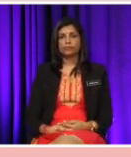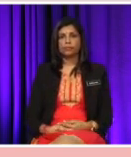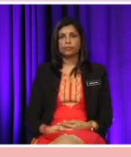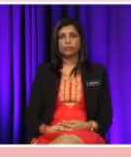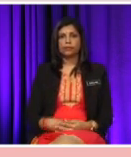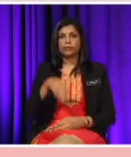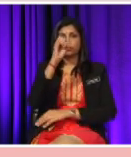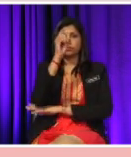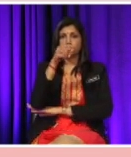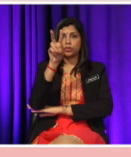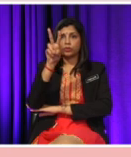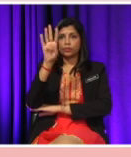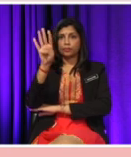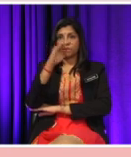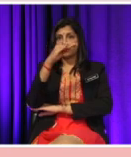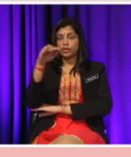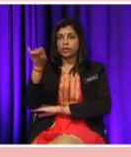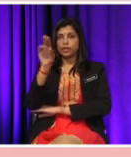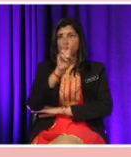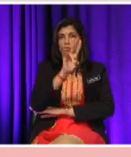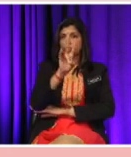27 + 273